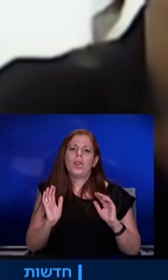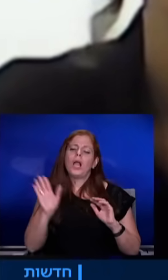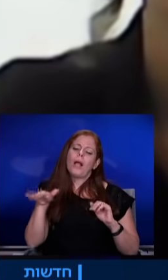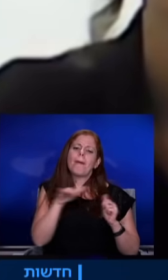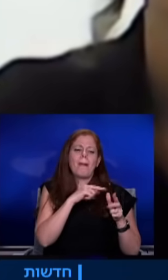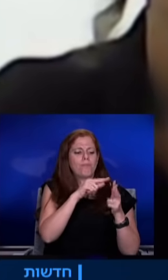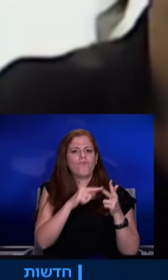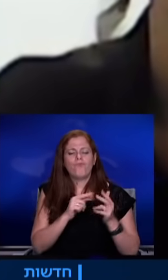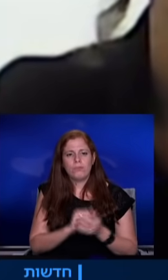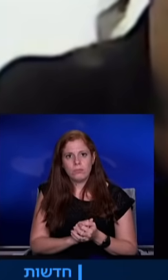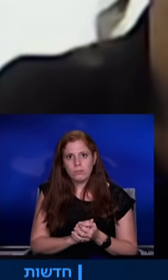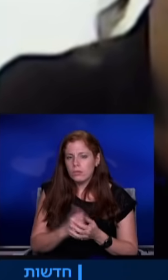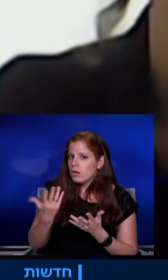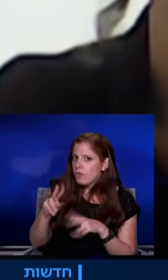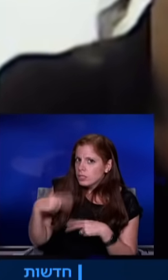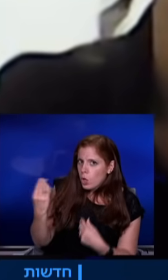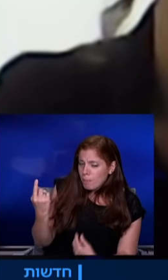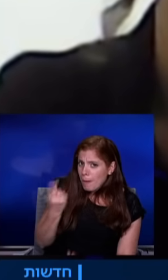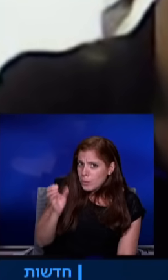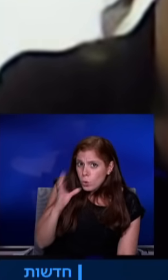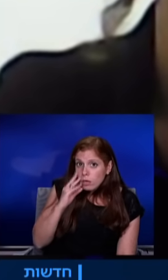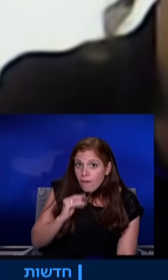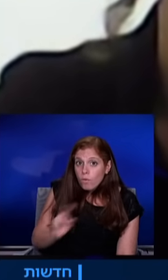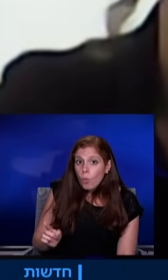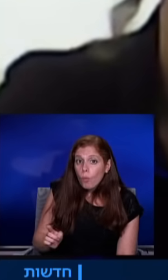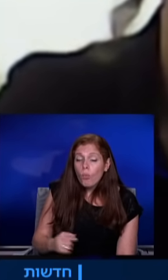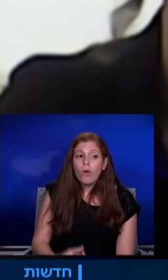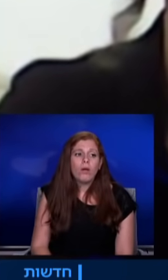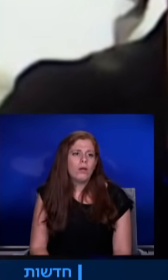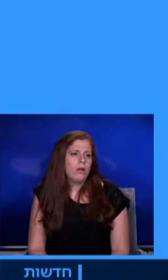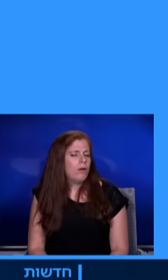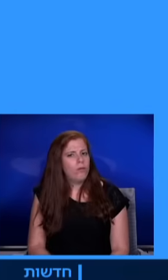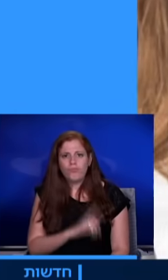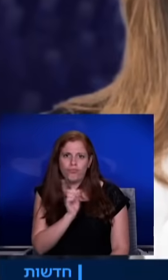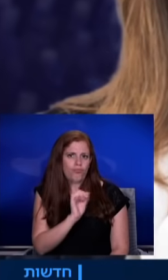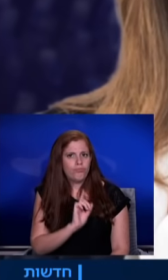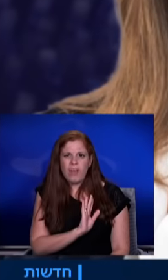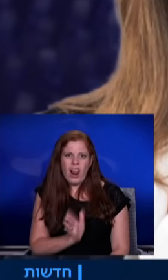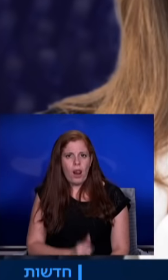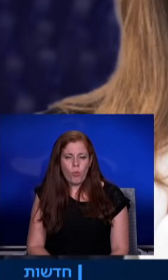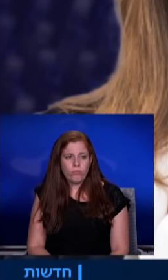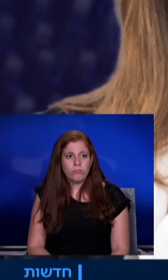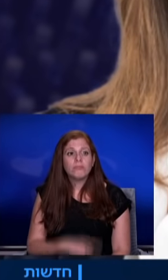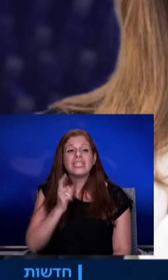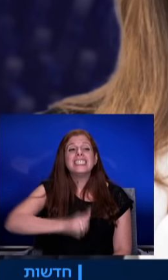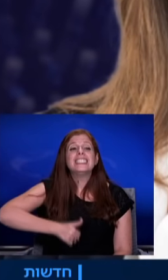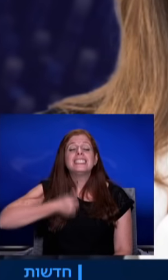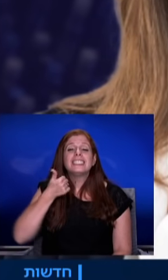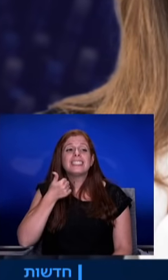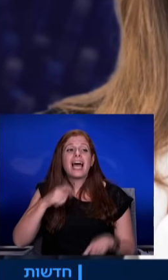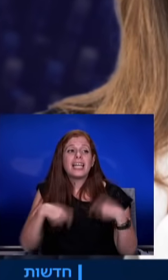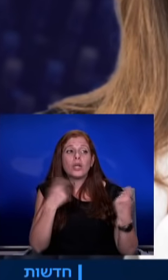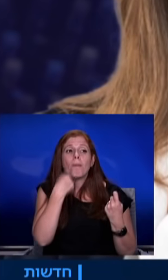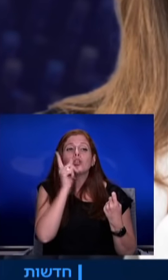נכנסו לבידוד. ואיך זה להיות בבידוד? זה כיף או לא כיף? לא, בכלל לא. שרת החינוך יפעת שאשא ביטון אמרה כי צריך